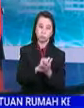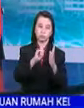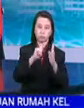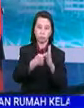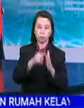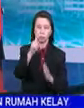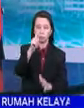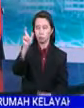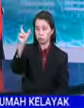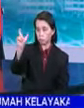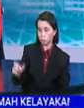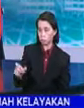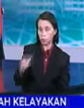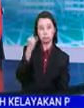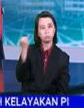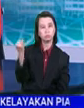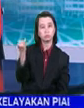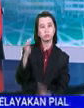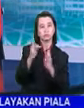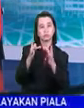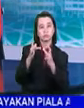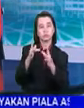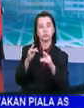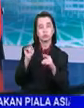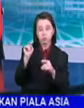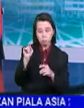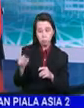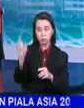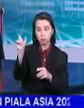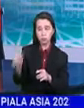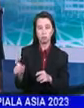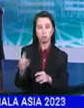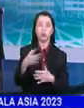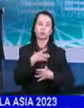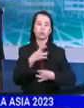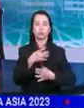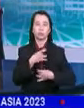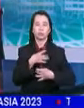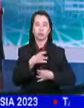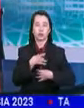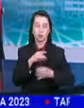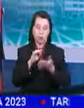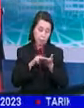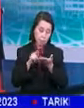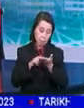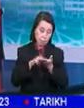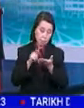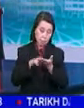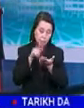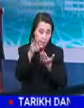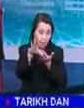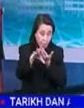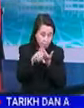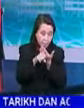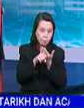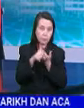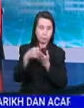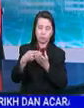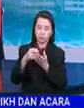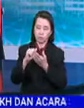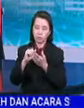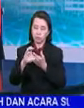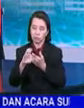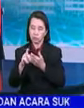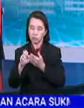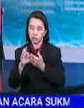permulaan seorang penjenayah cyber yang pada asalnya hanya suka-suka untuk menjadi penggodam atau hacker.